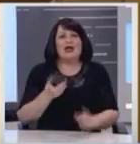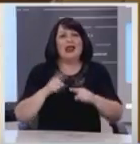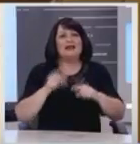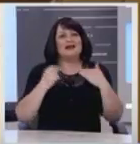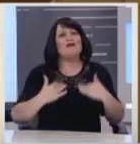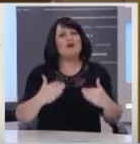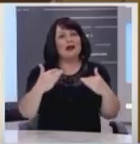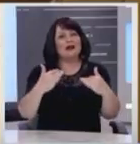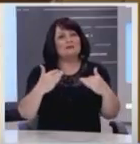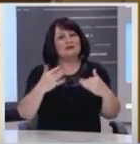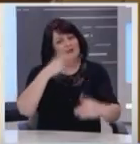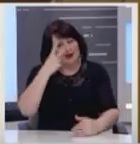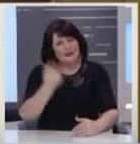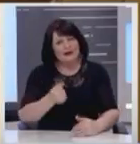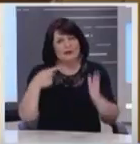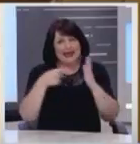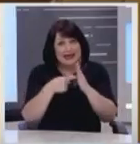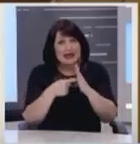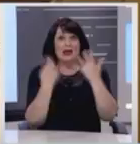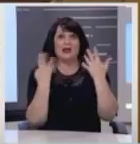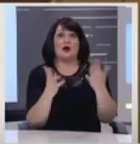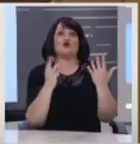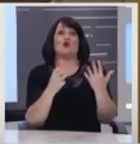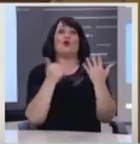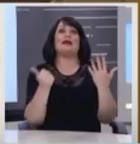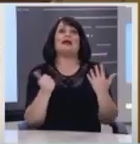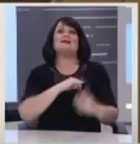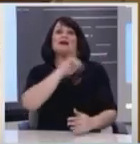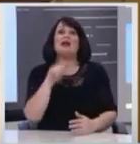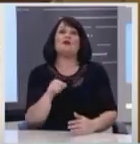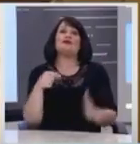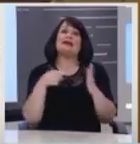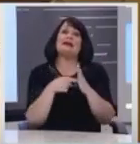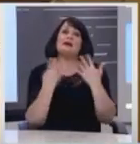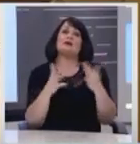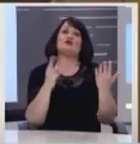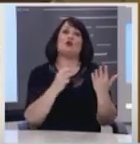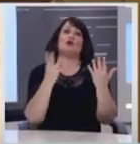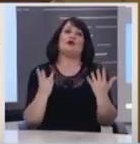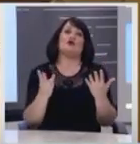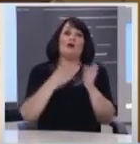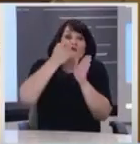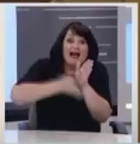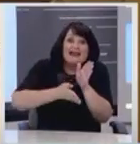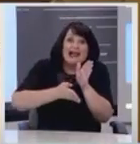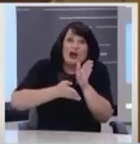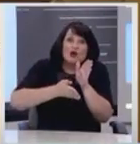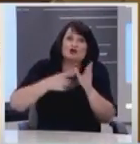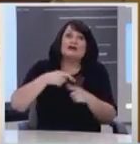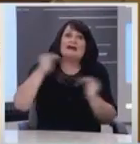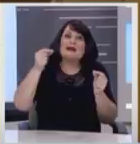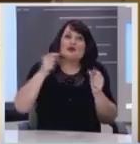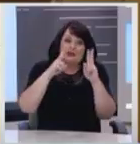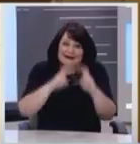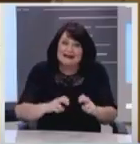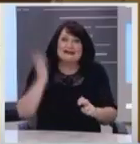Βουλής από το 1986 μέχρι το 1988 κατά τη διάρκεια της